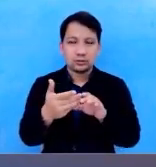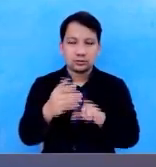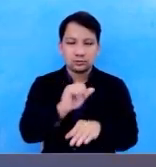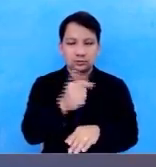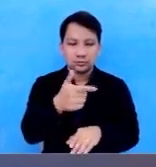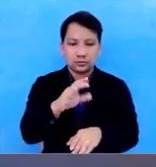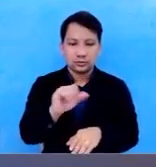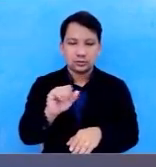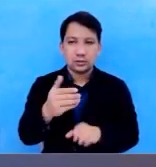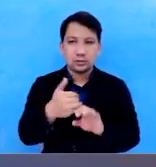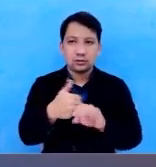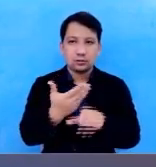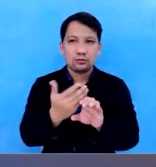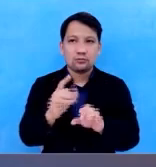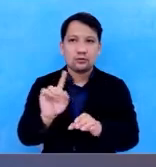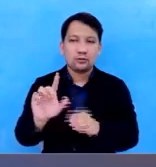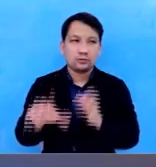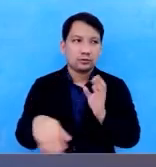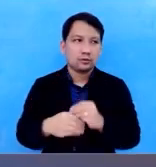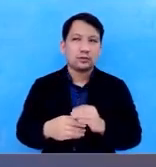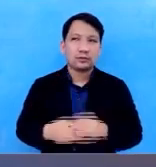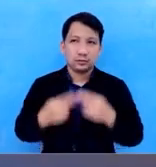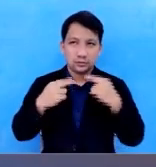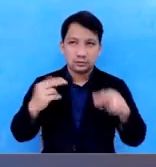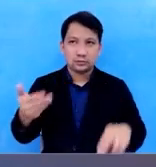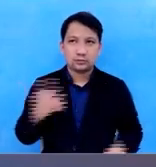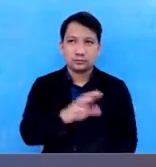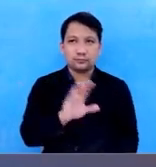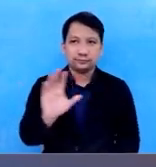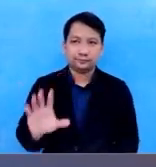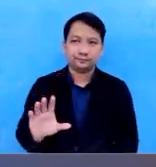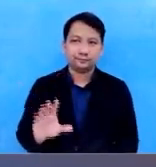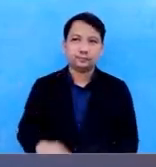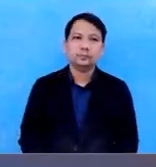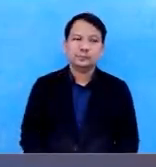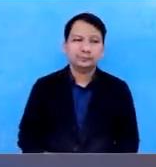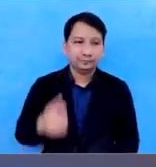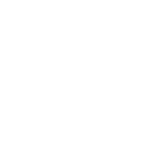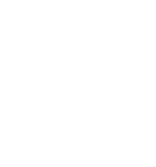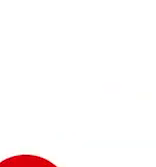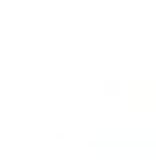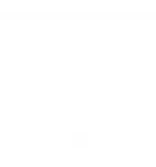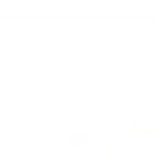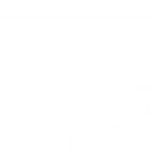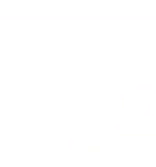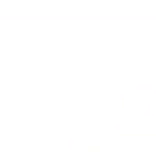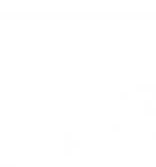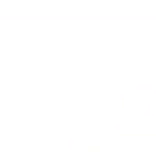kawatan sa scam. Nagbabalita mula sa Frontline, Gary De Leon, News 5.